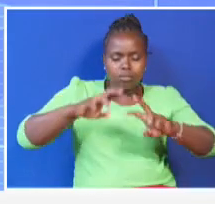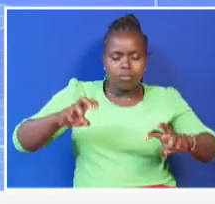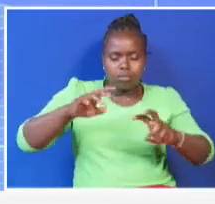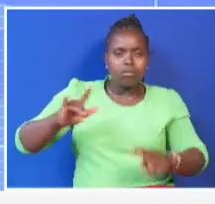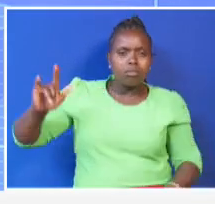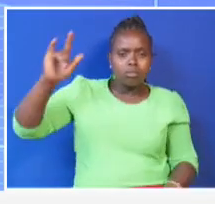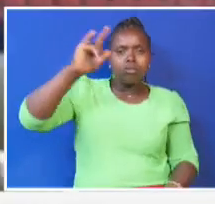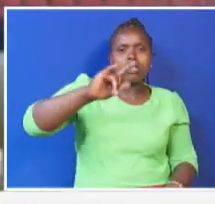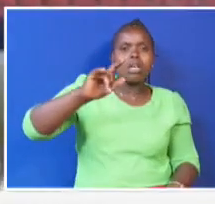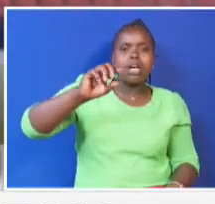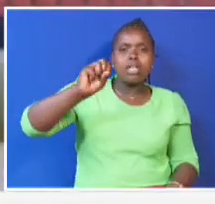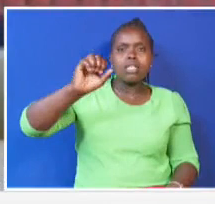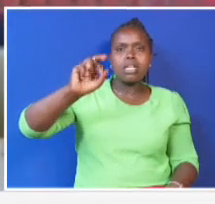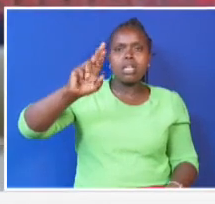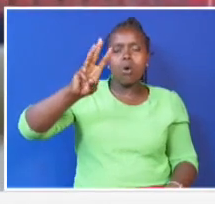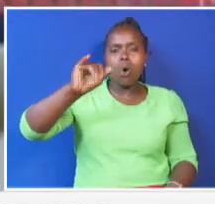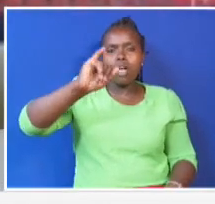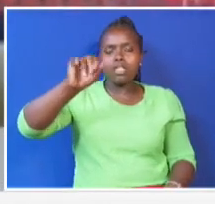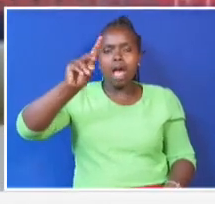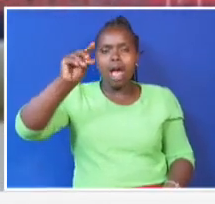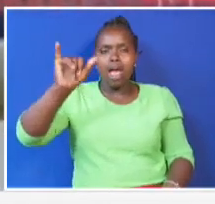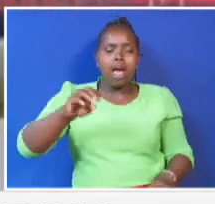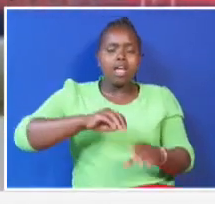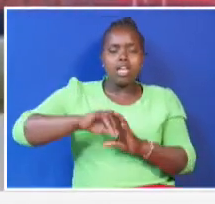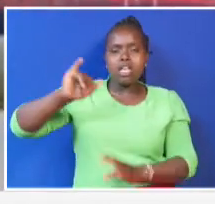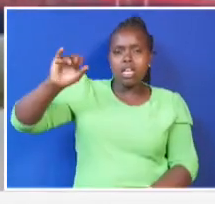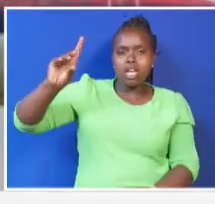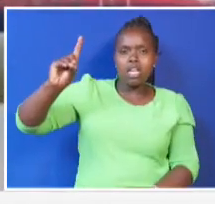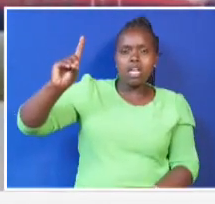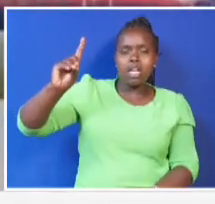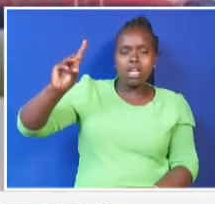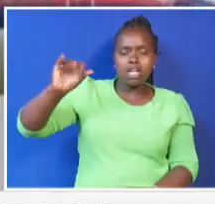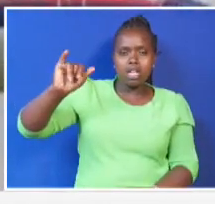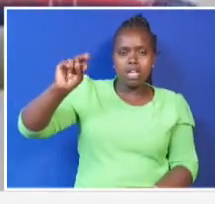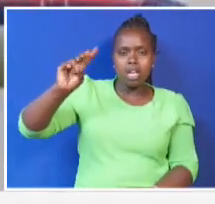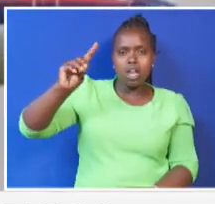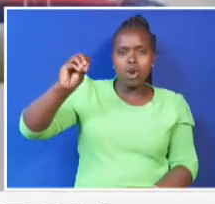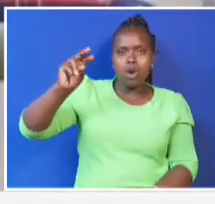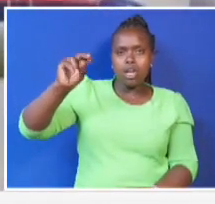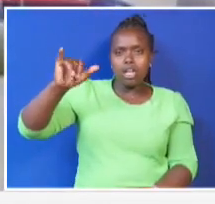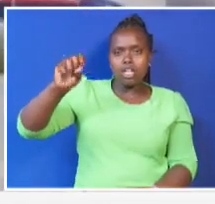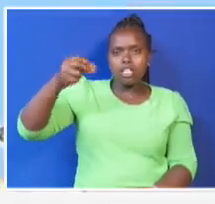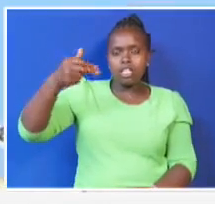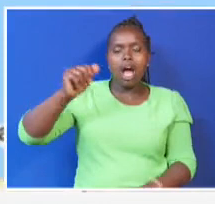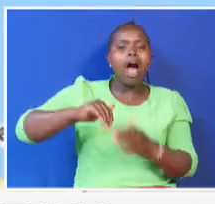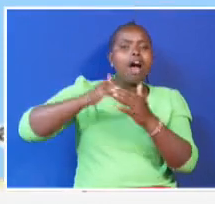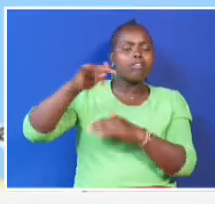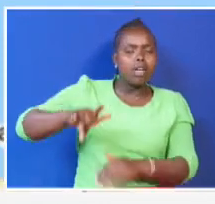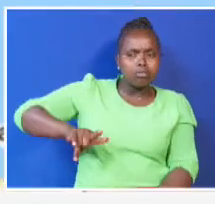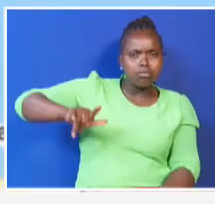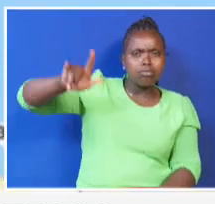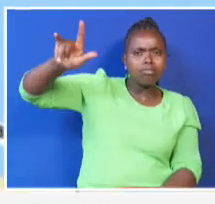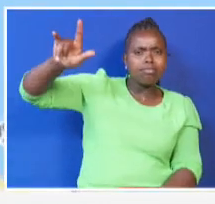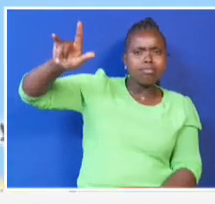ya Sriwijaya ya nchini Indonesia inayoaminika kuanguka muda mfupi baada ya kupaa kutoka jijini Jakarta